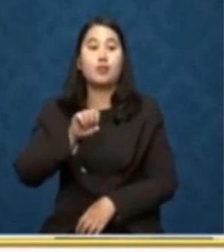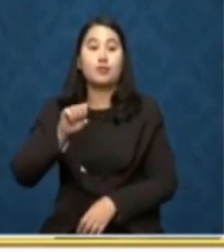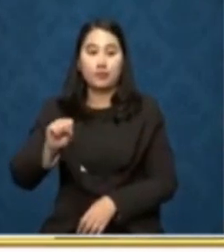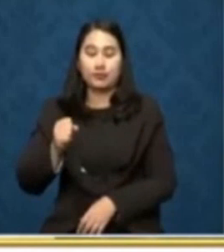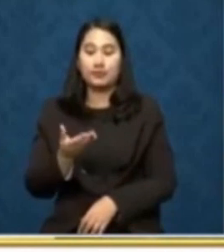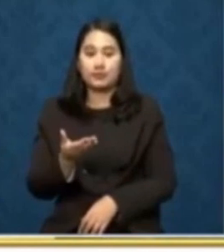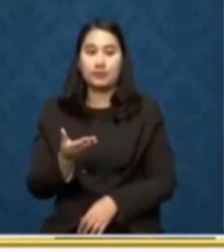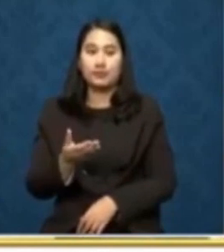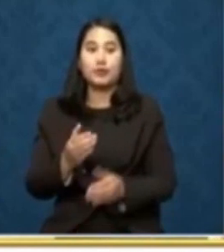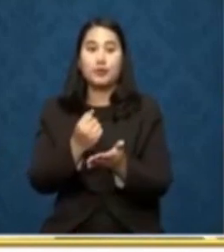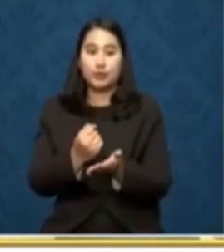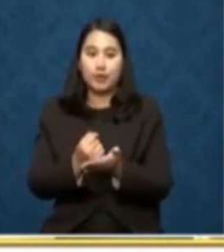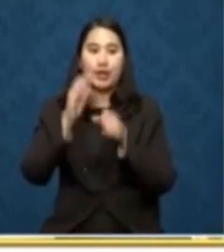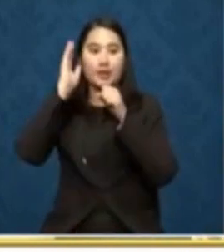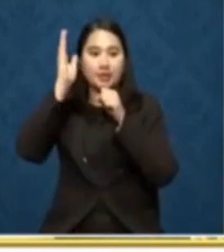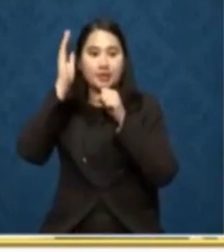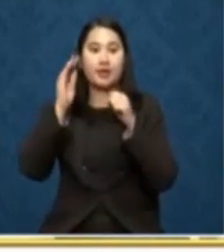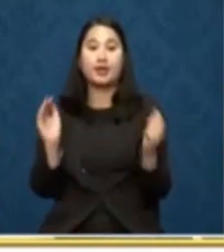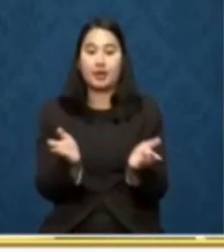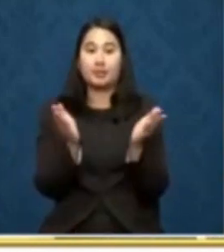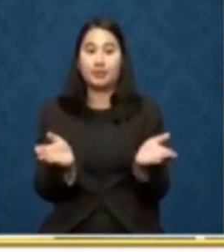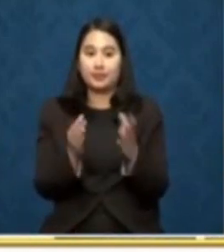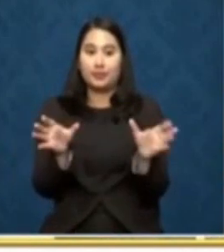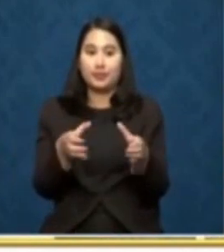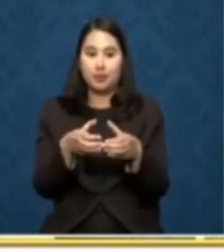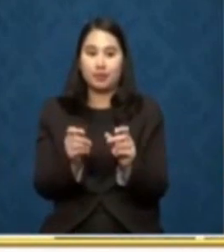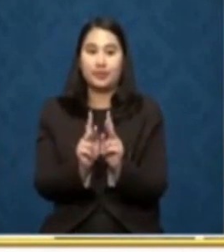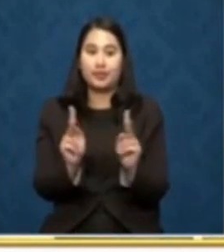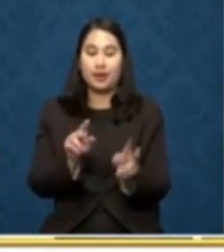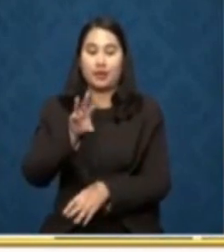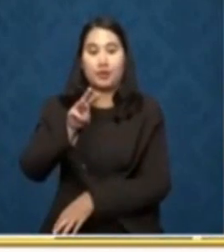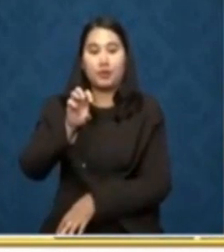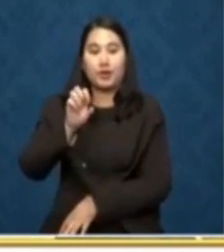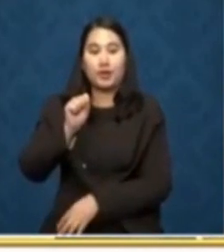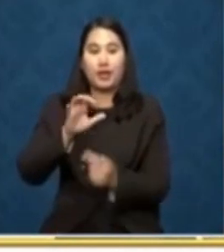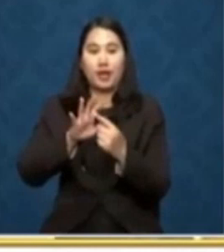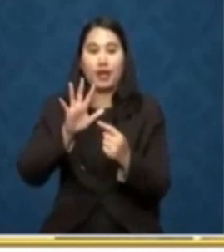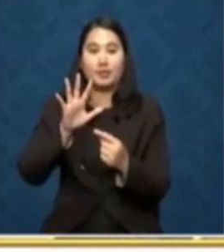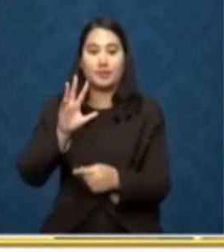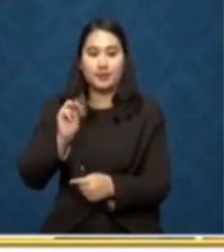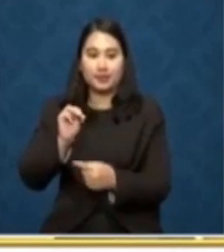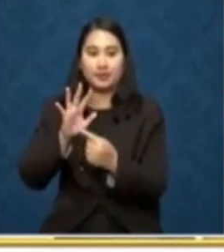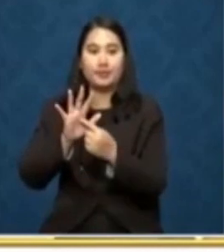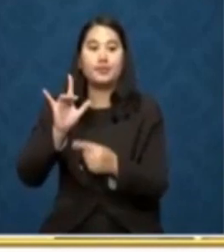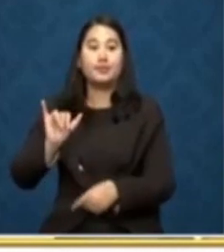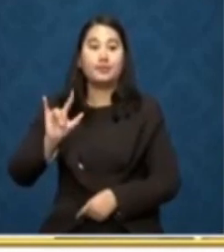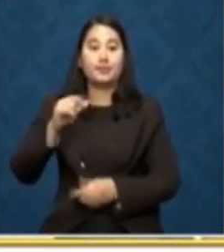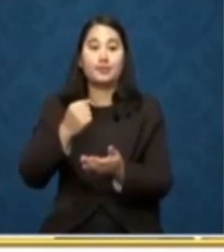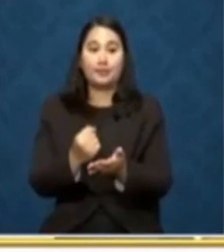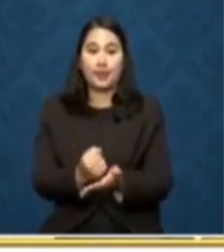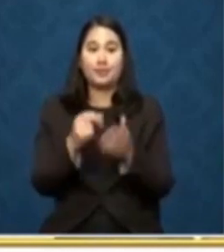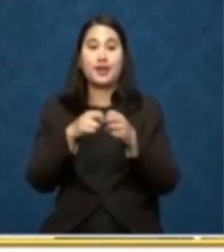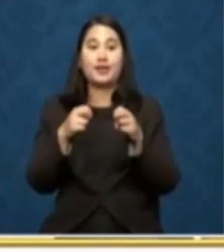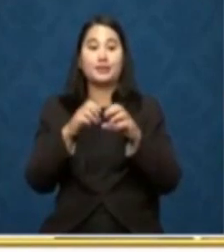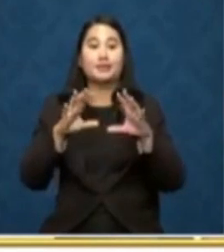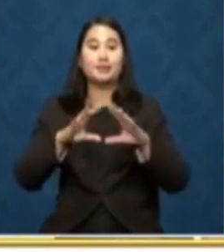สมาชิคนะครับช่วยอัพธิปลายสนบสนุนในการตั้งกรรมมาธิการวิสามารนี้นะครับซึงเป็ส่วหน่ของการสรางสัธิ